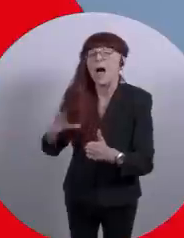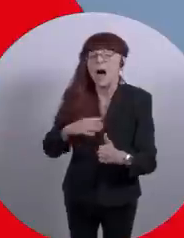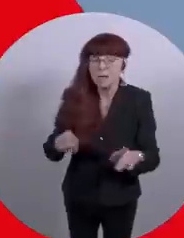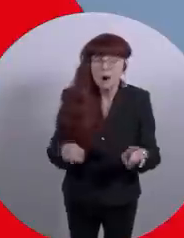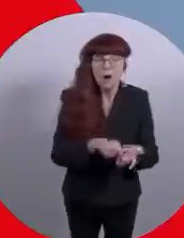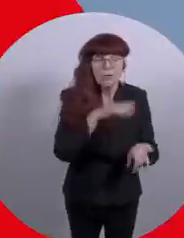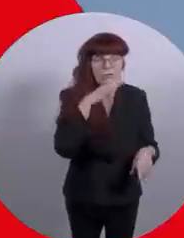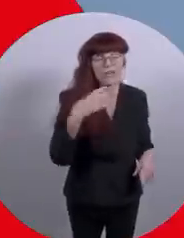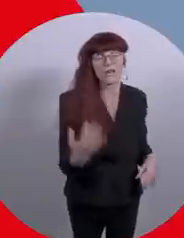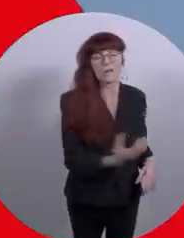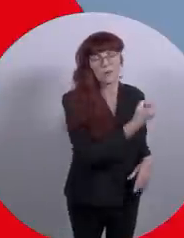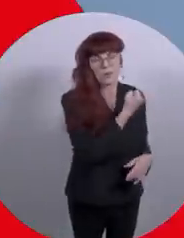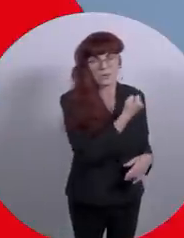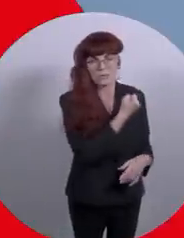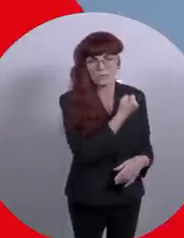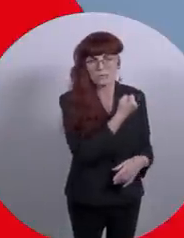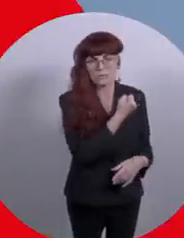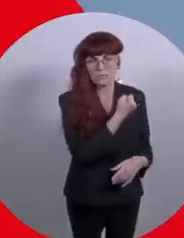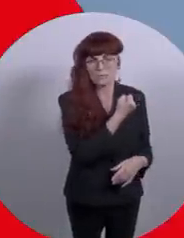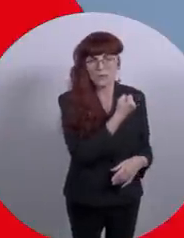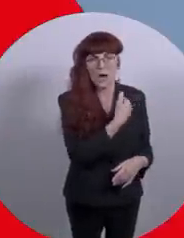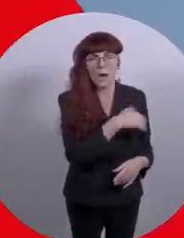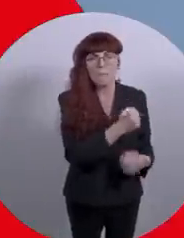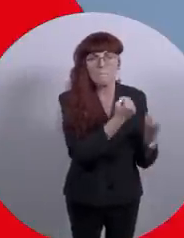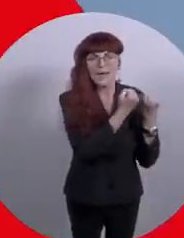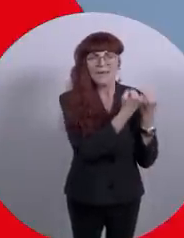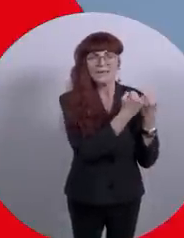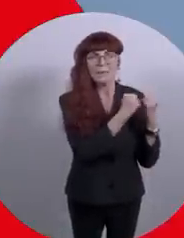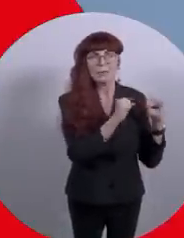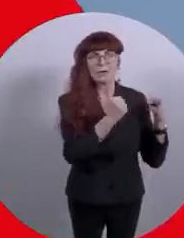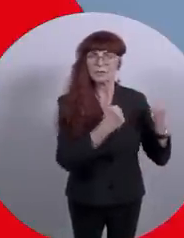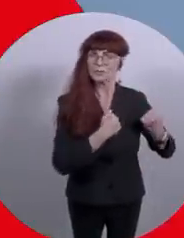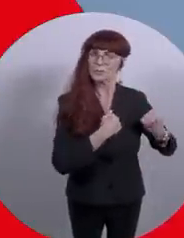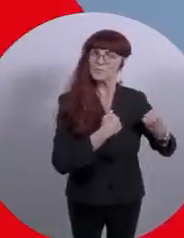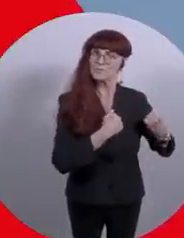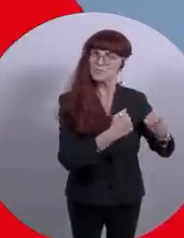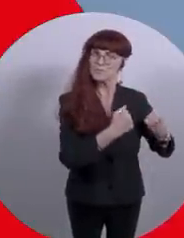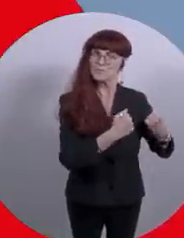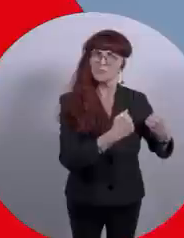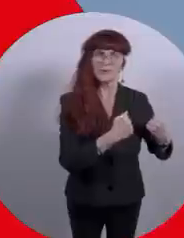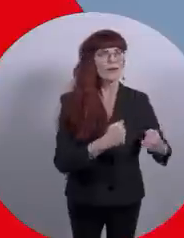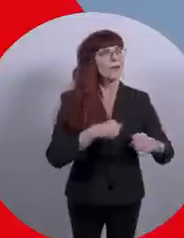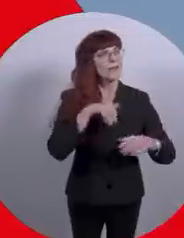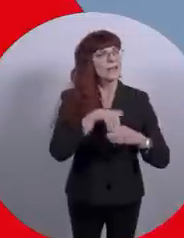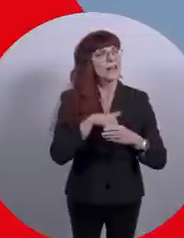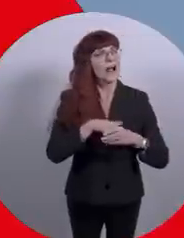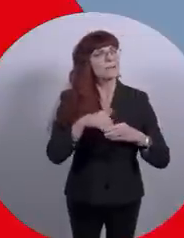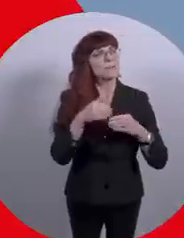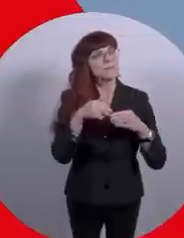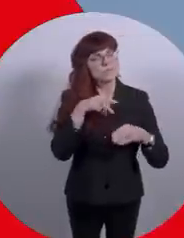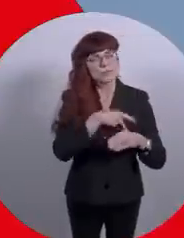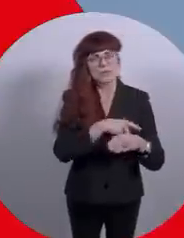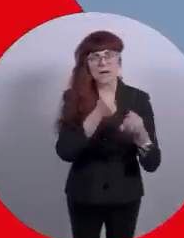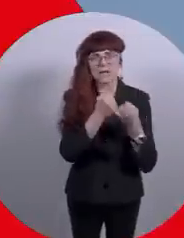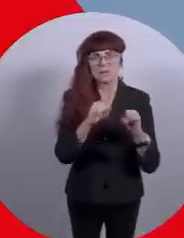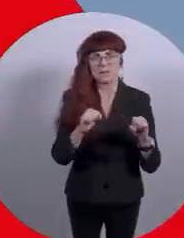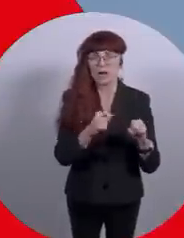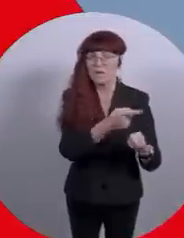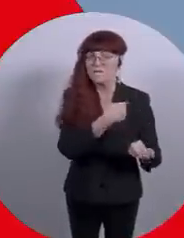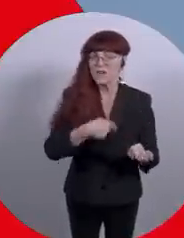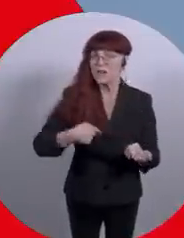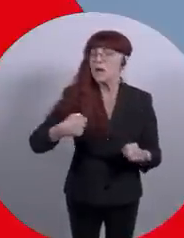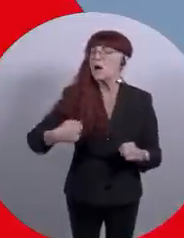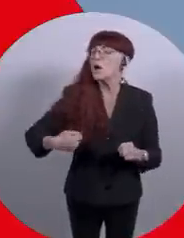wir haben mehr Demokratie gewagt in der Sozialdemokratie das haben wir als junge Generationen der SPÖ immer